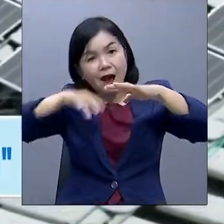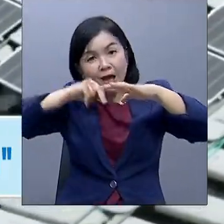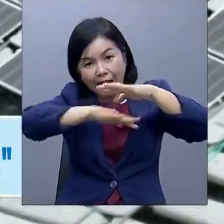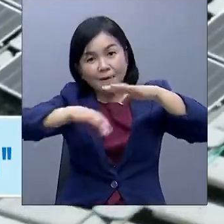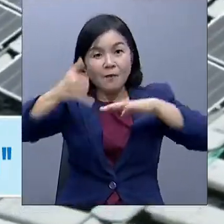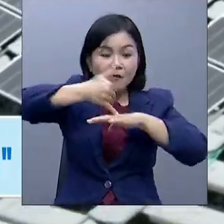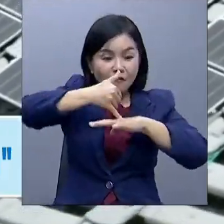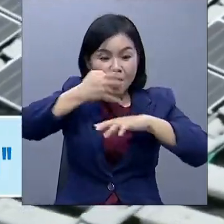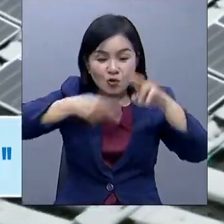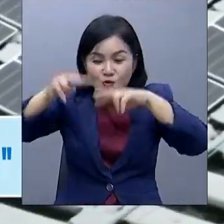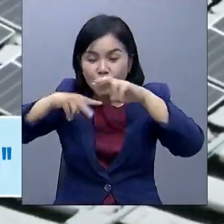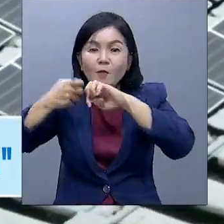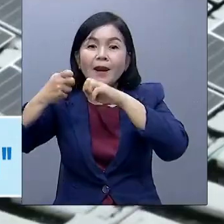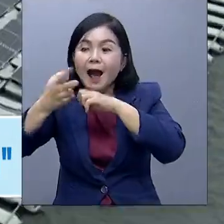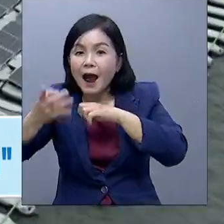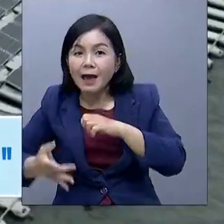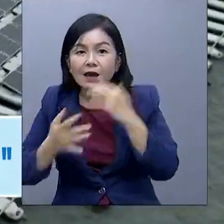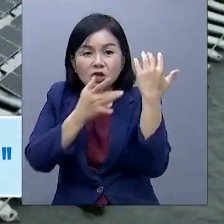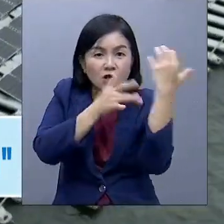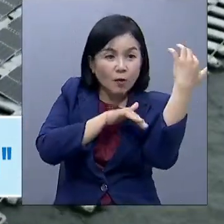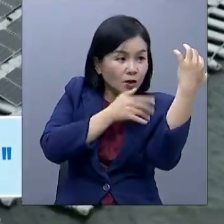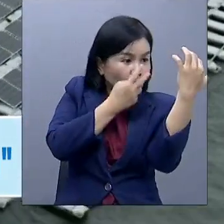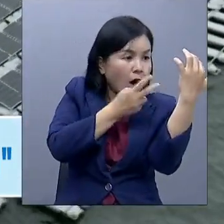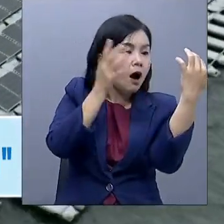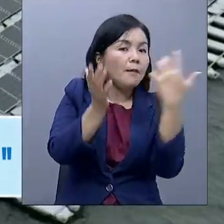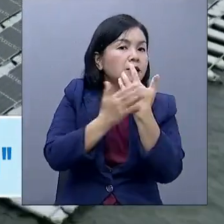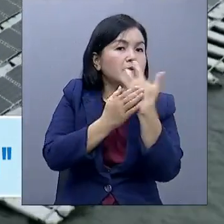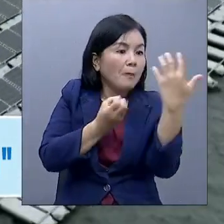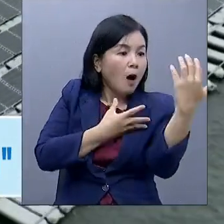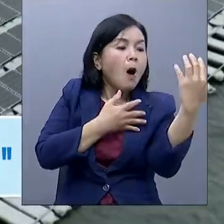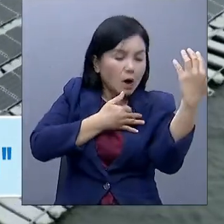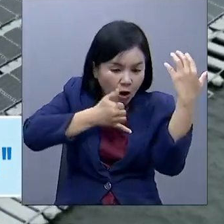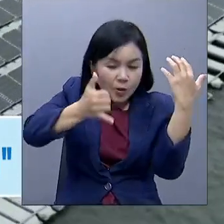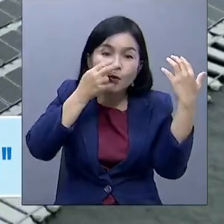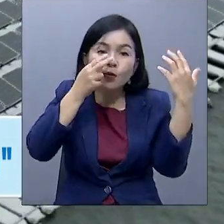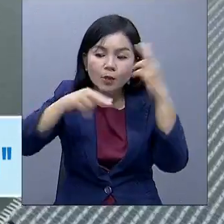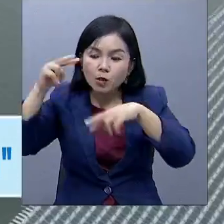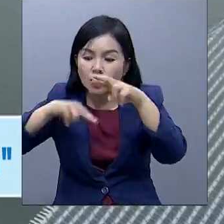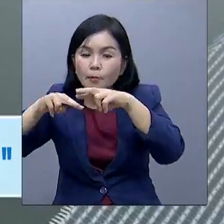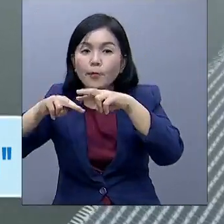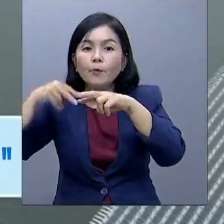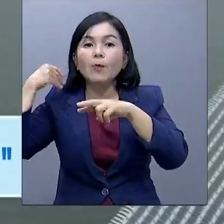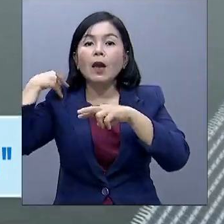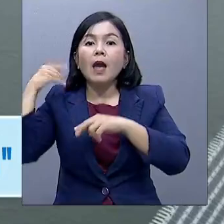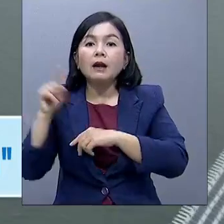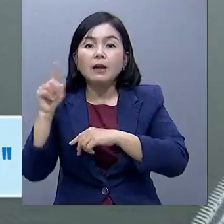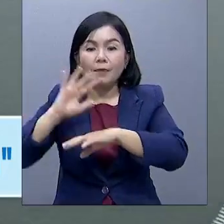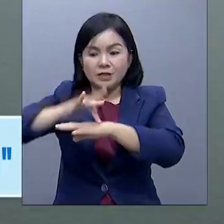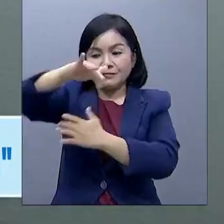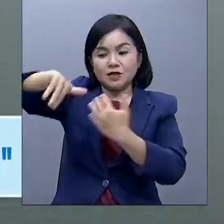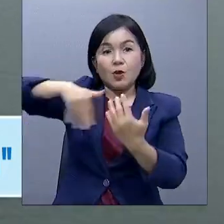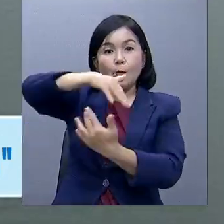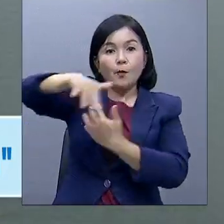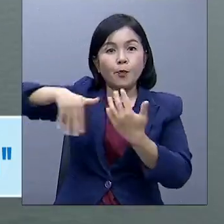ขึ้นต่างๆจากระบบคอมพิวเตอร์ที่รายงานไปที่ห้องคอนโทรลรูมที่นี่เหมือนกันนะฮะเรื่องของสิ่งแวดล้อมนี่เราก็มอง